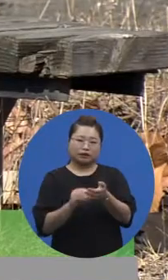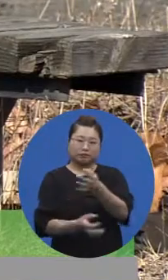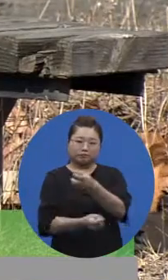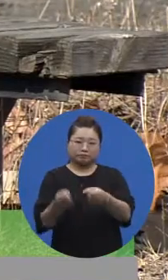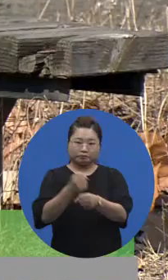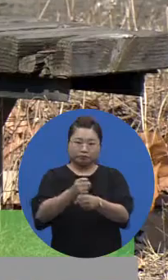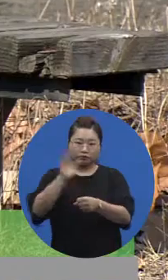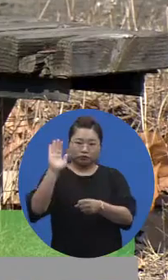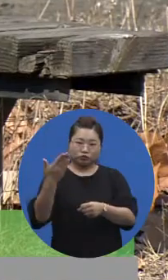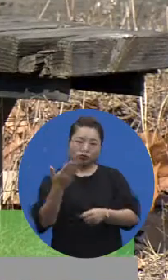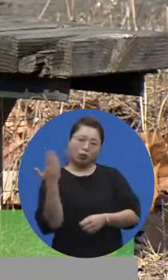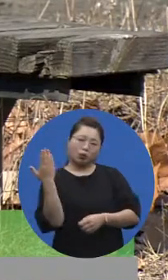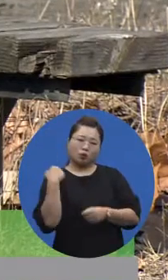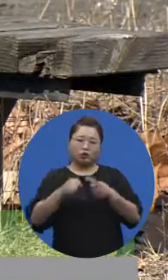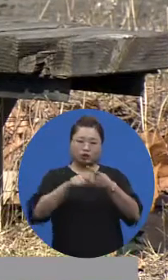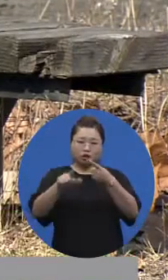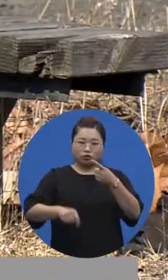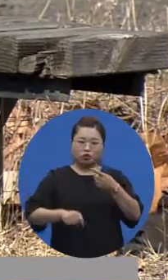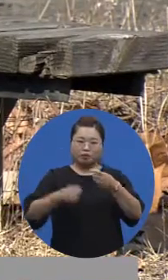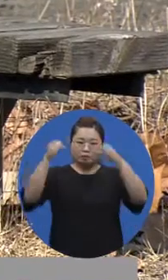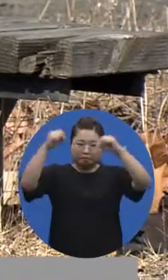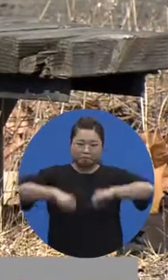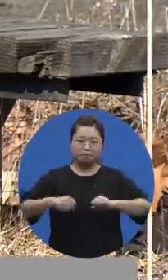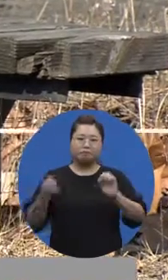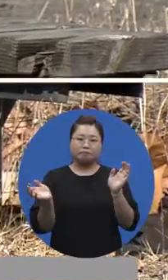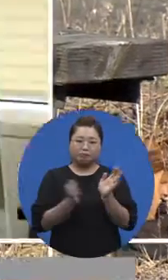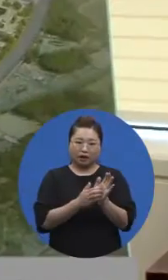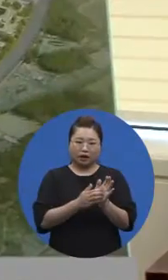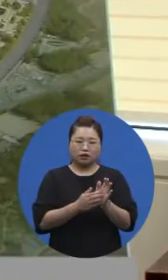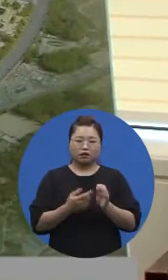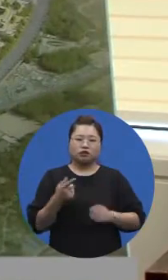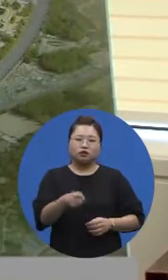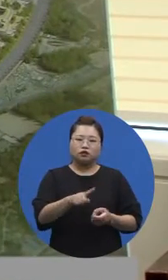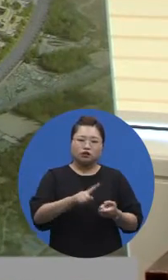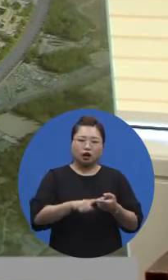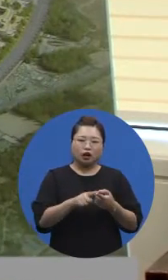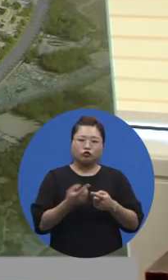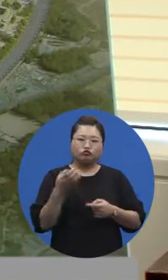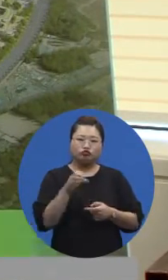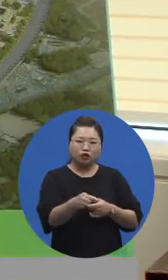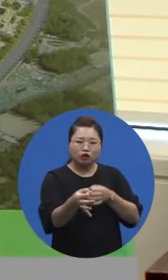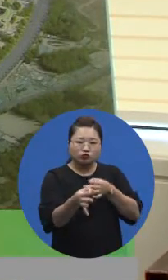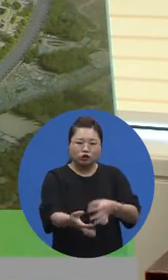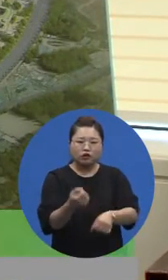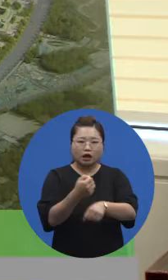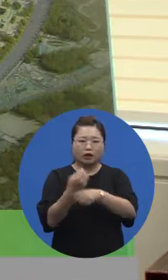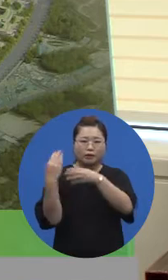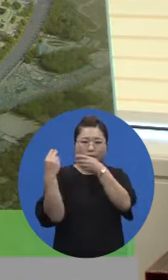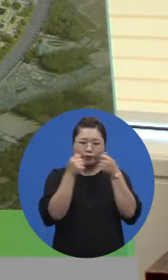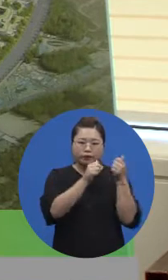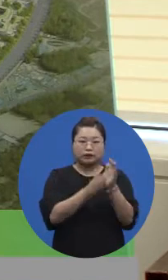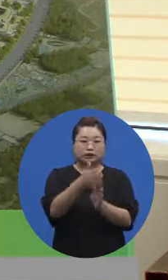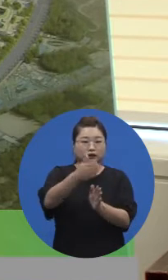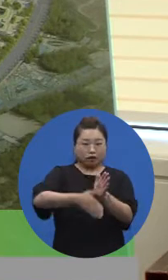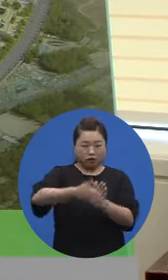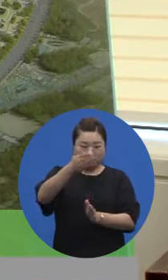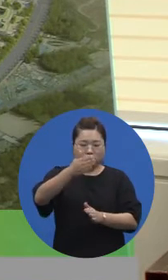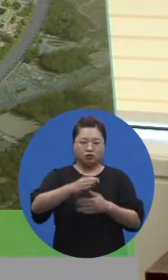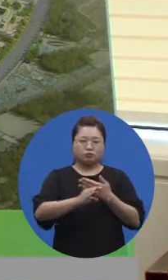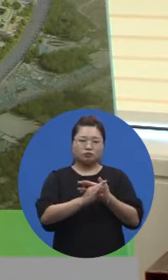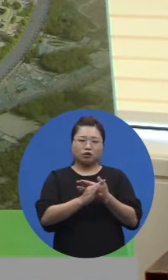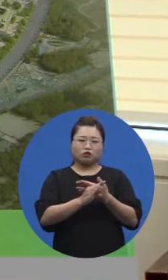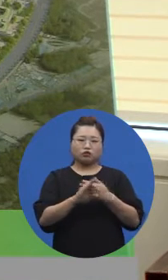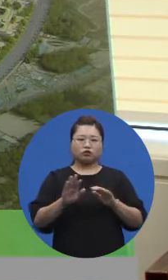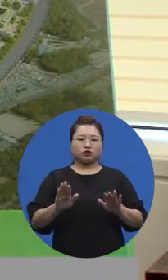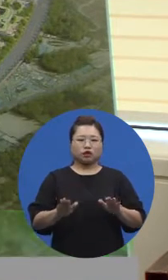재추진돼 지난 1월 실시계획 승인을 받았습니다. 저희가 투자 유치를 하려고 하고 있는 복합 엔터테인먼트 시설 같은